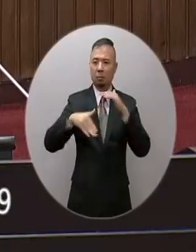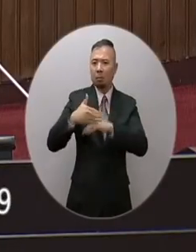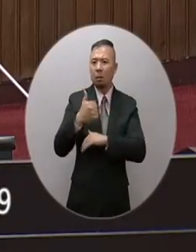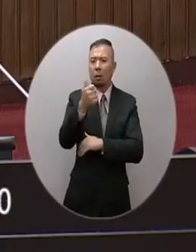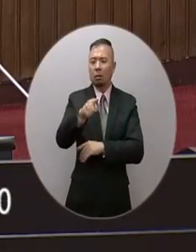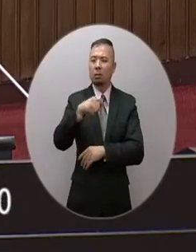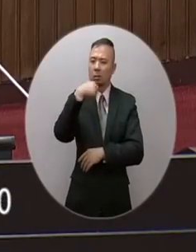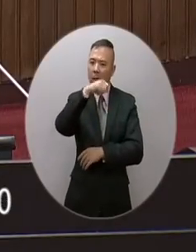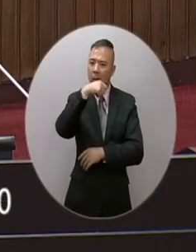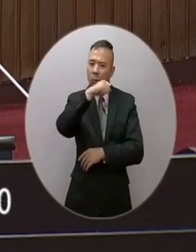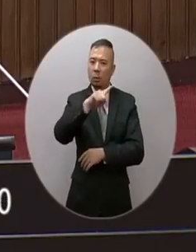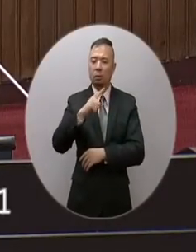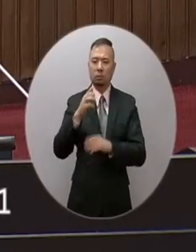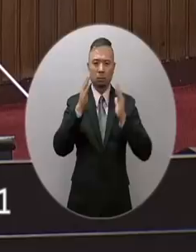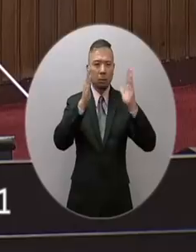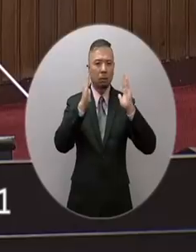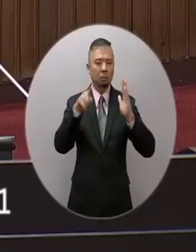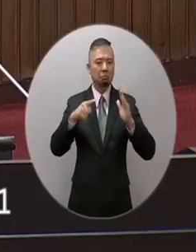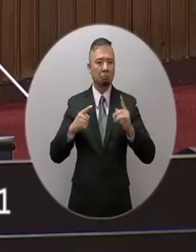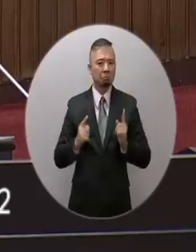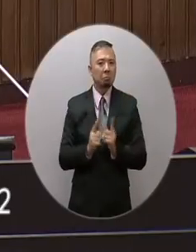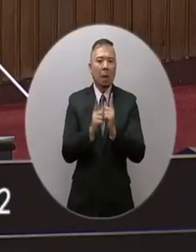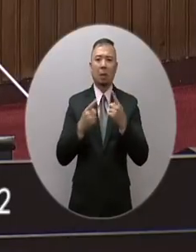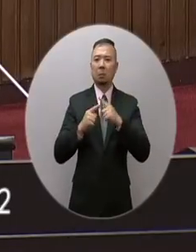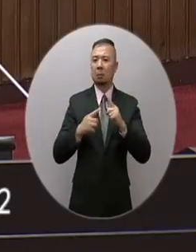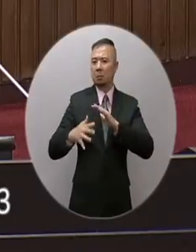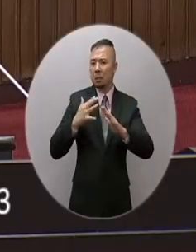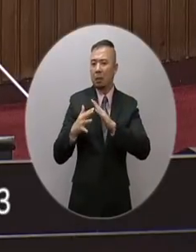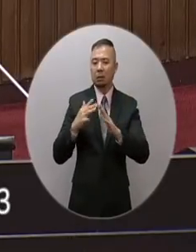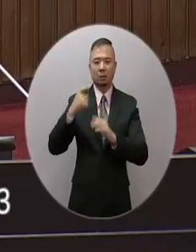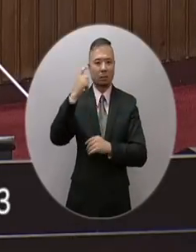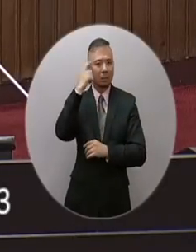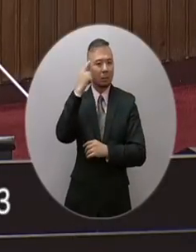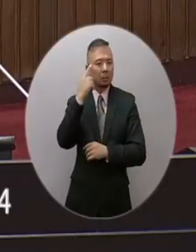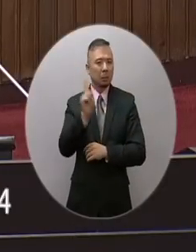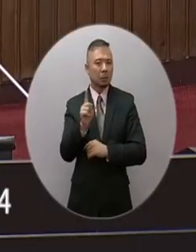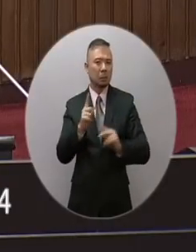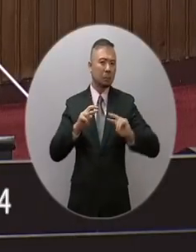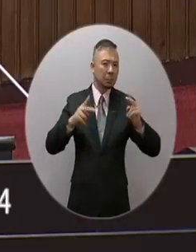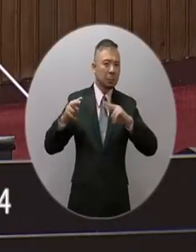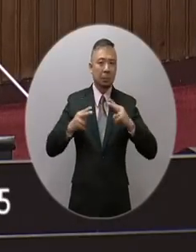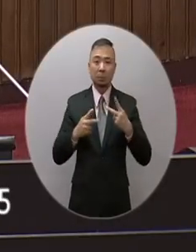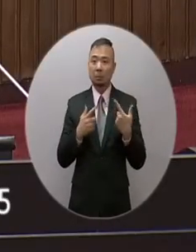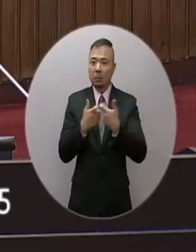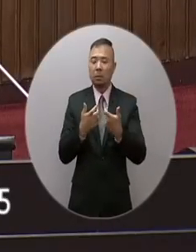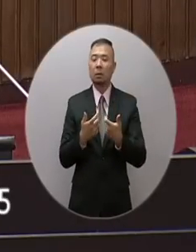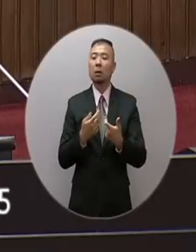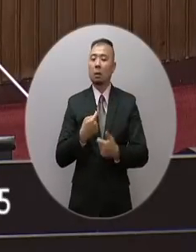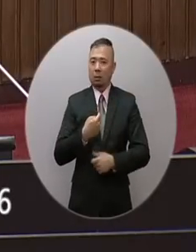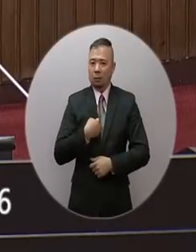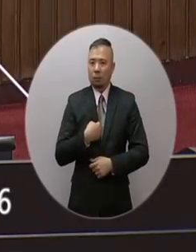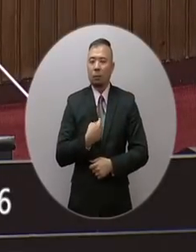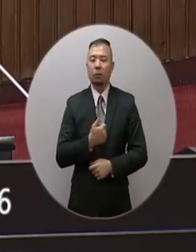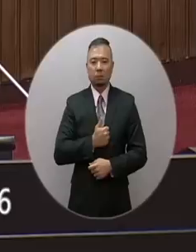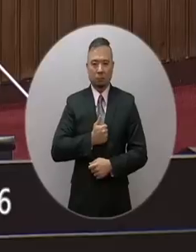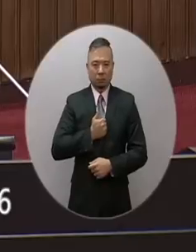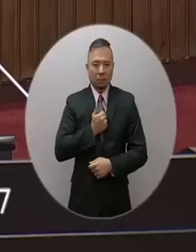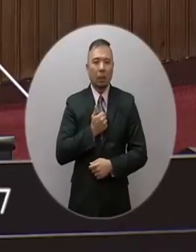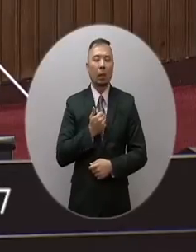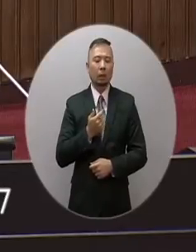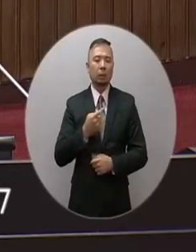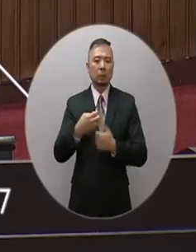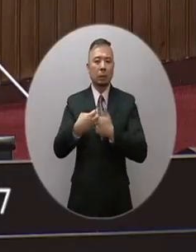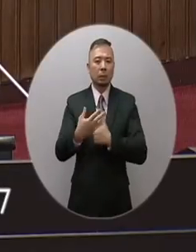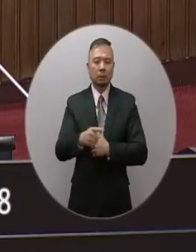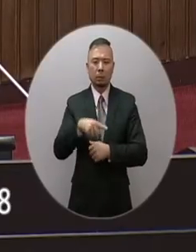该认真面对挑战，思考改变。金平必须很诚恳地指出，再多再